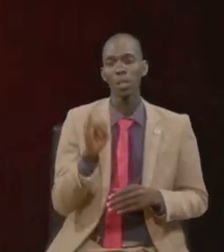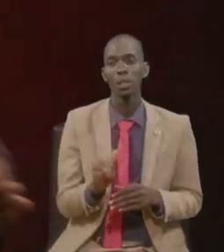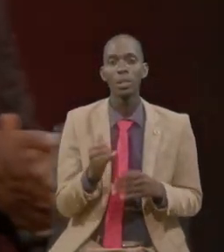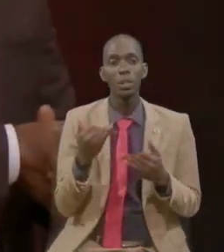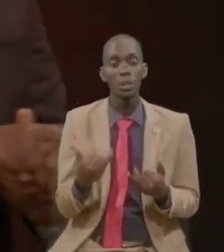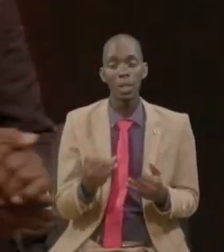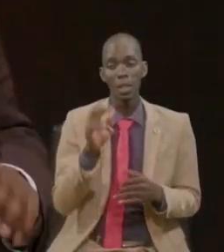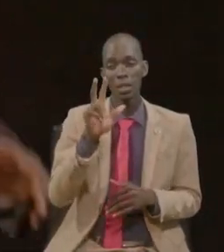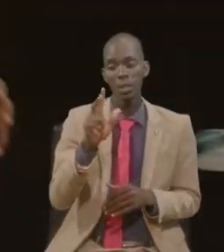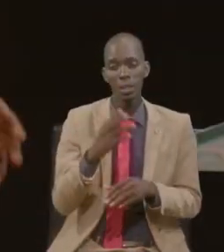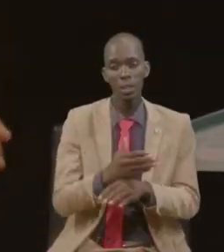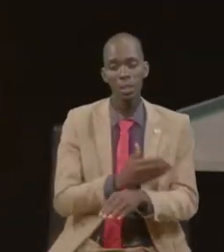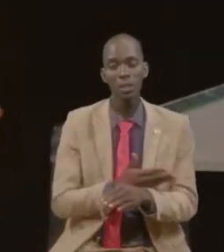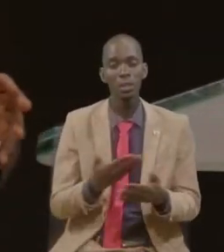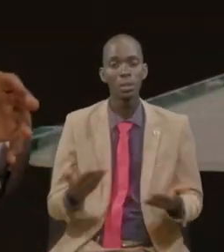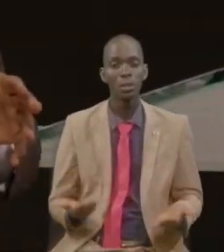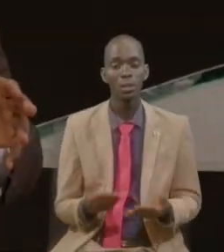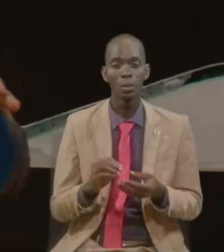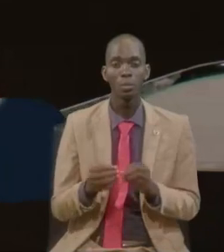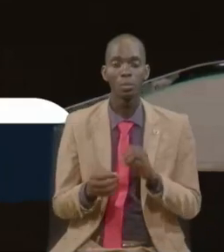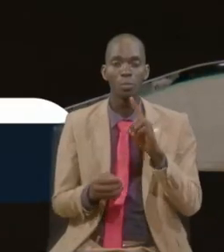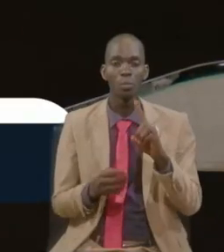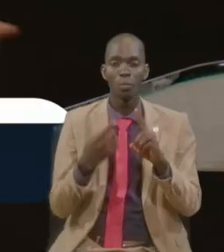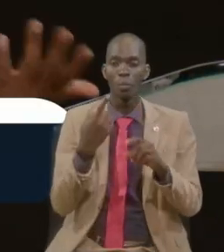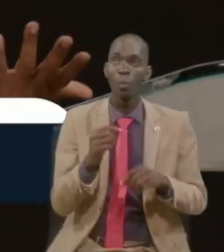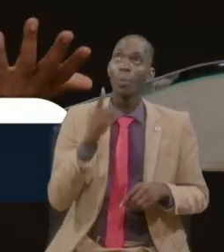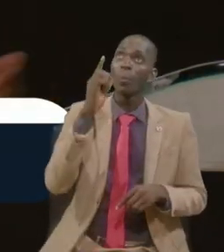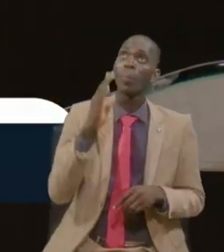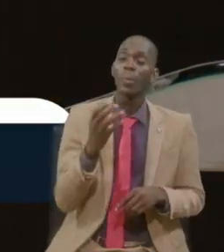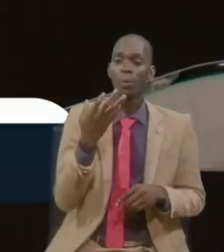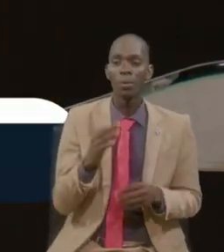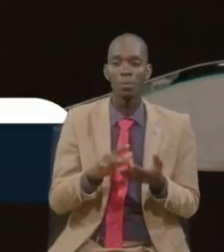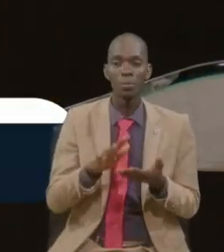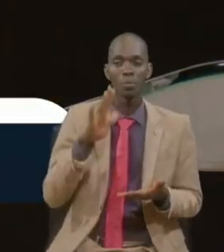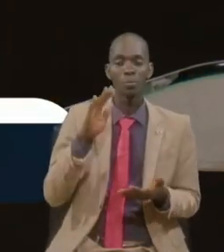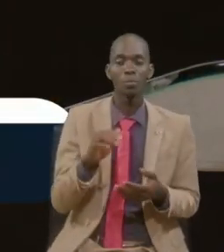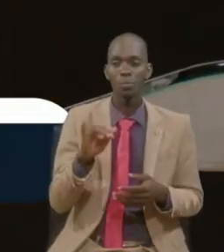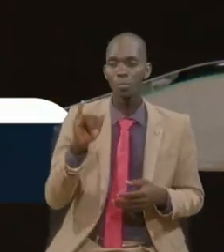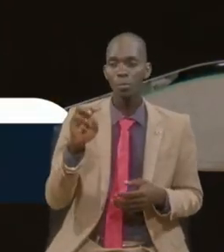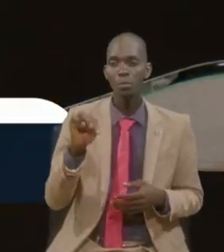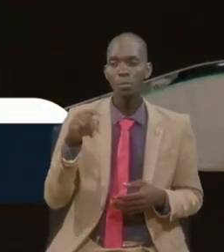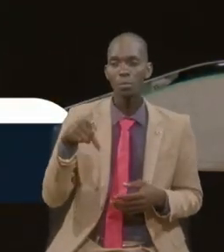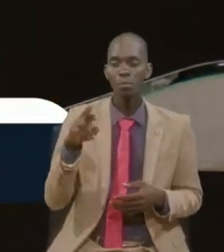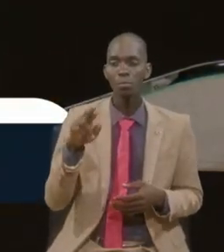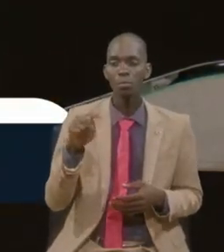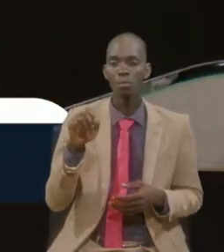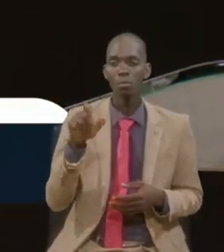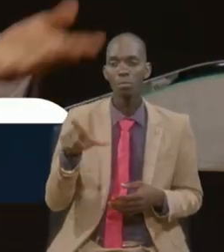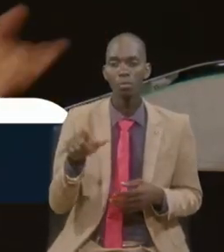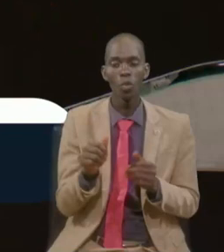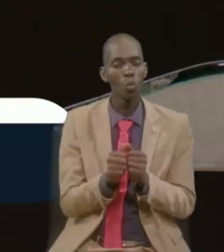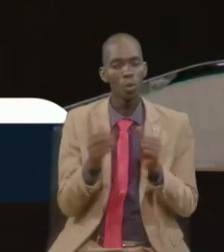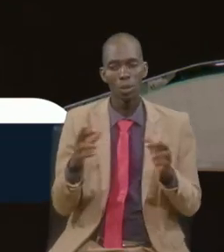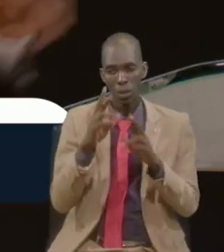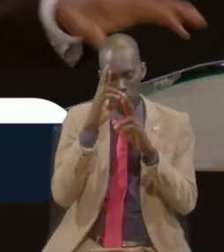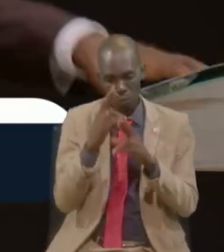voir trois sessions ici. Numéro 1, le Dieu de gloire, impartial, sans acception de